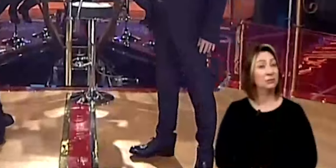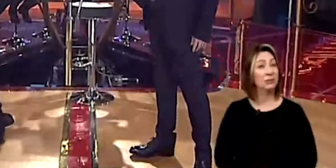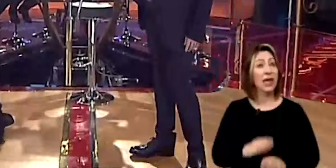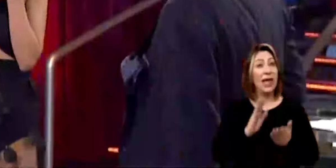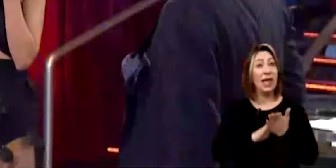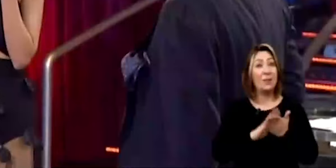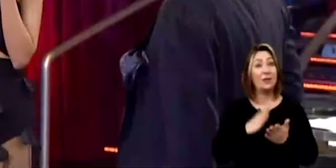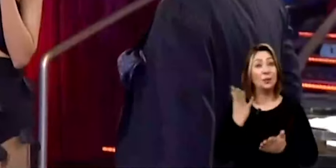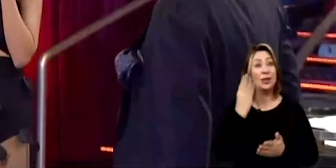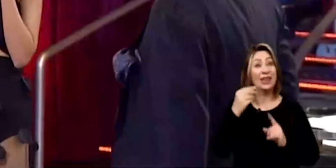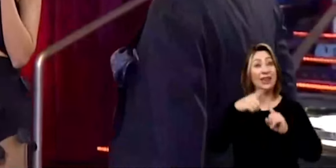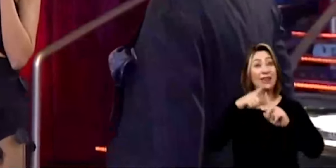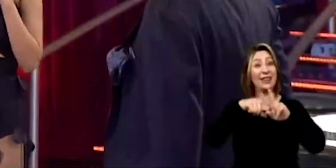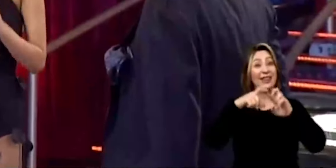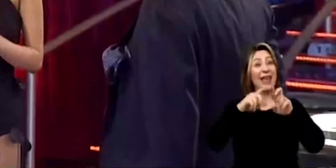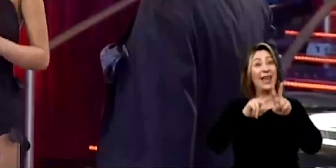Elimde çok iyi Tarkanlarım var.